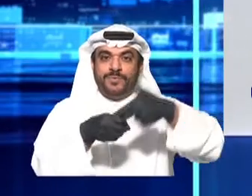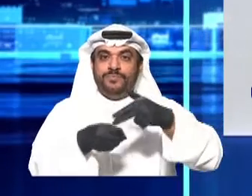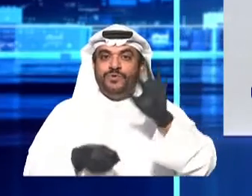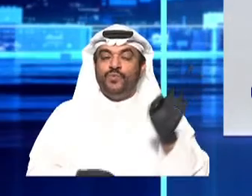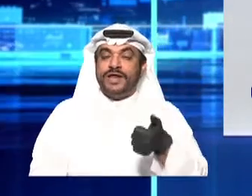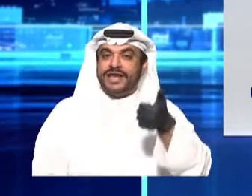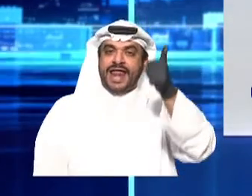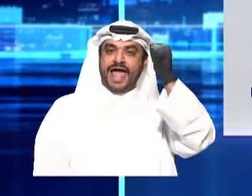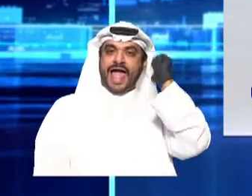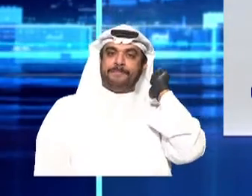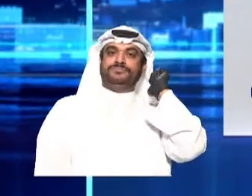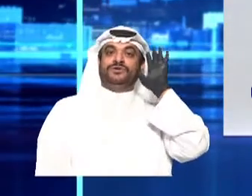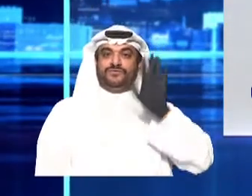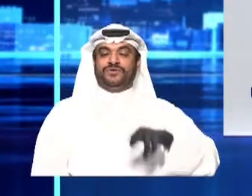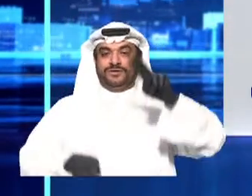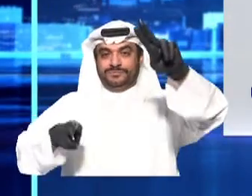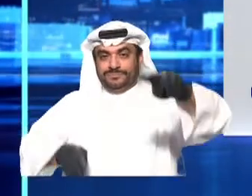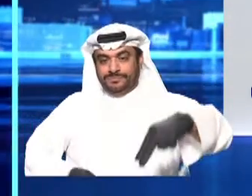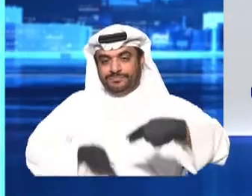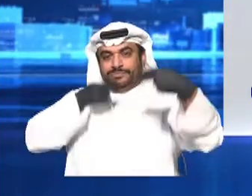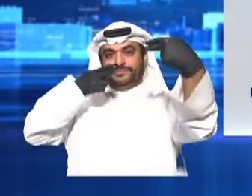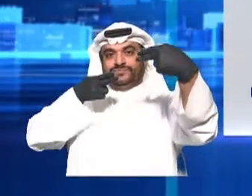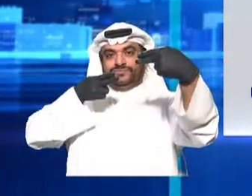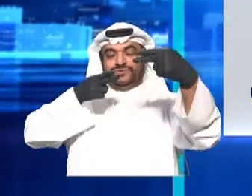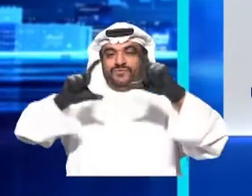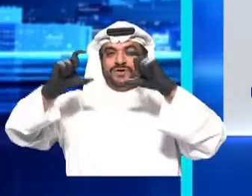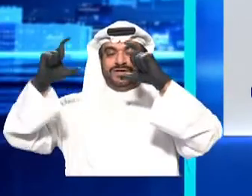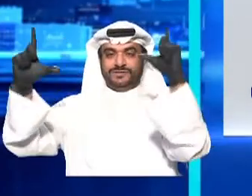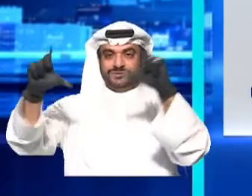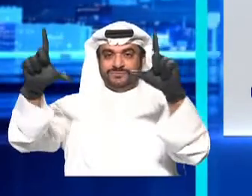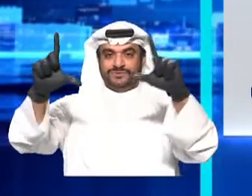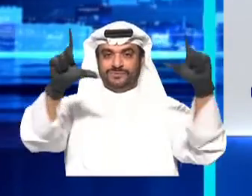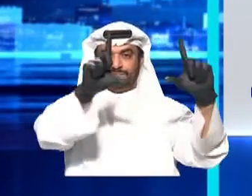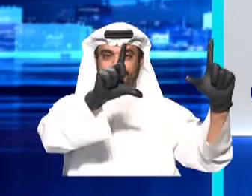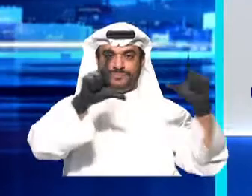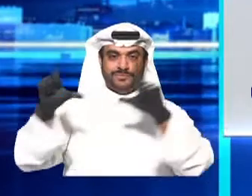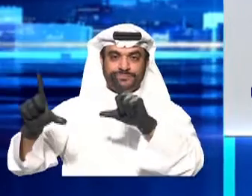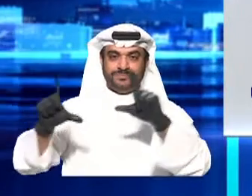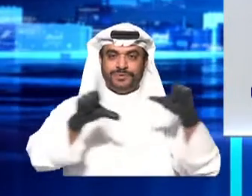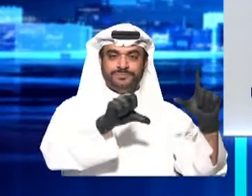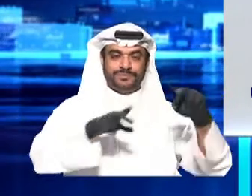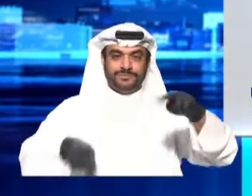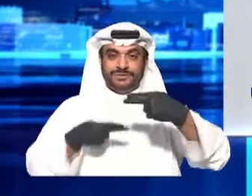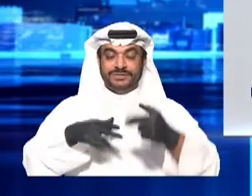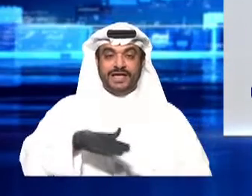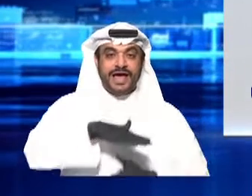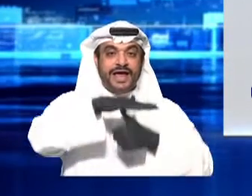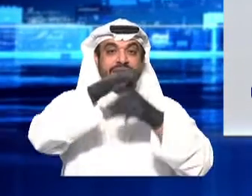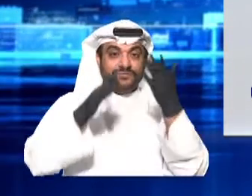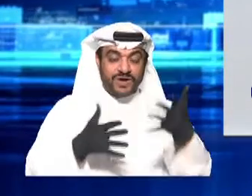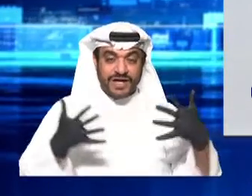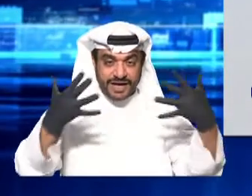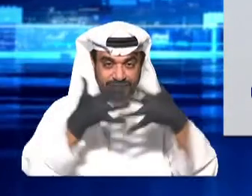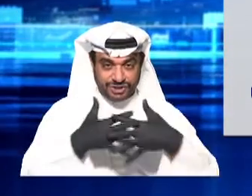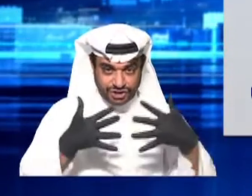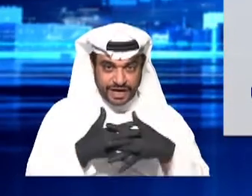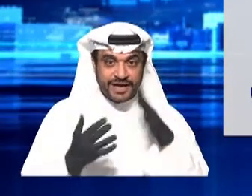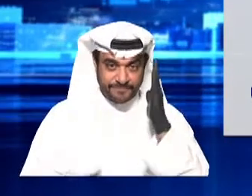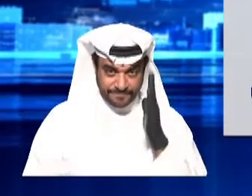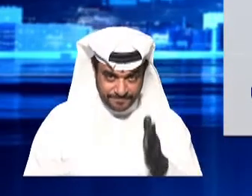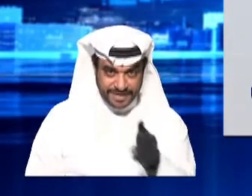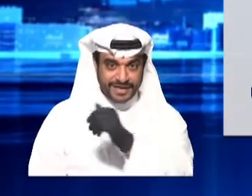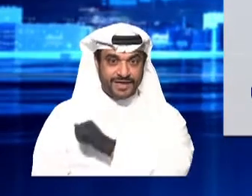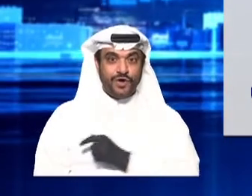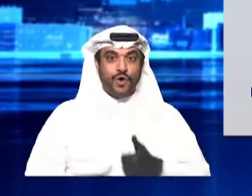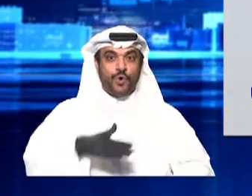يوم أمس من خلال منصة الاجتماعات الافتراضية برئاسة ممثل دولة الكويت في الشركة ورئيس